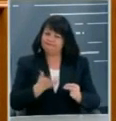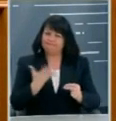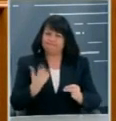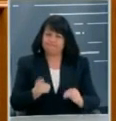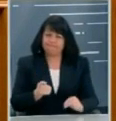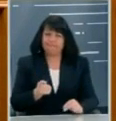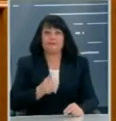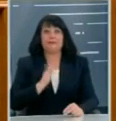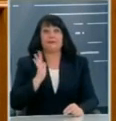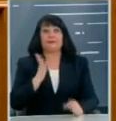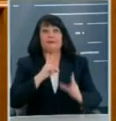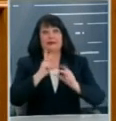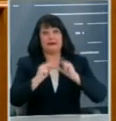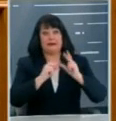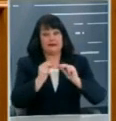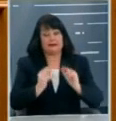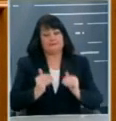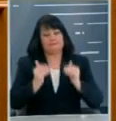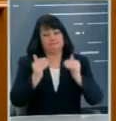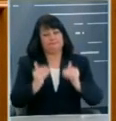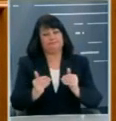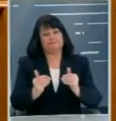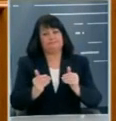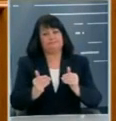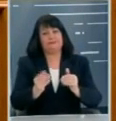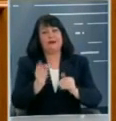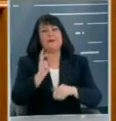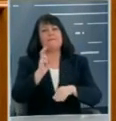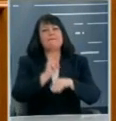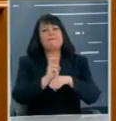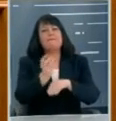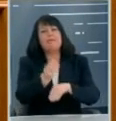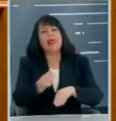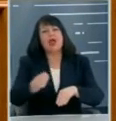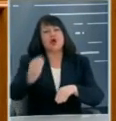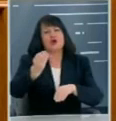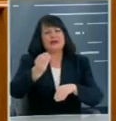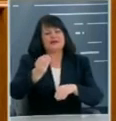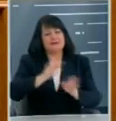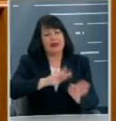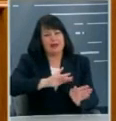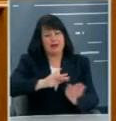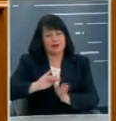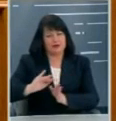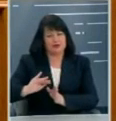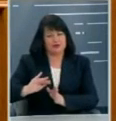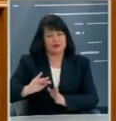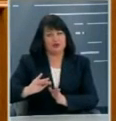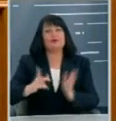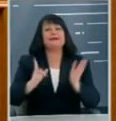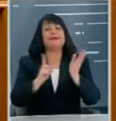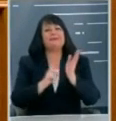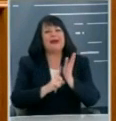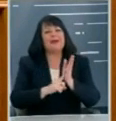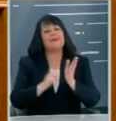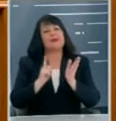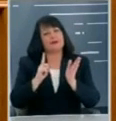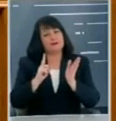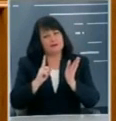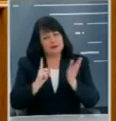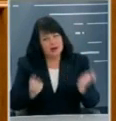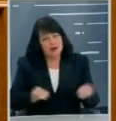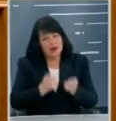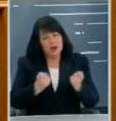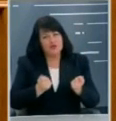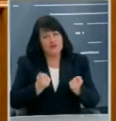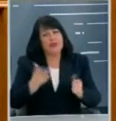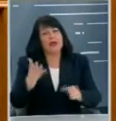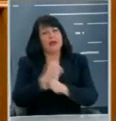η συζήτηση μετατοπιστεί από τα πλεονάσματα στις προϋποθέσεις για την επίτευξή τους και